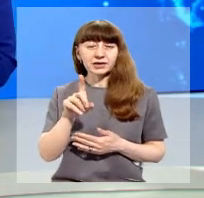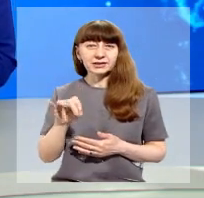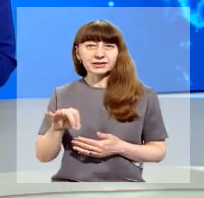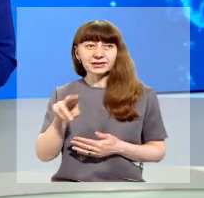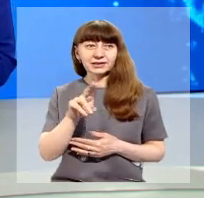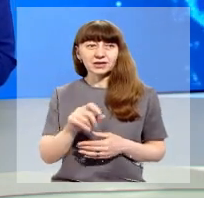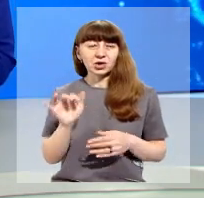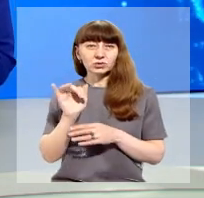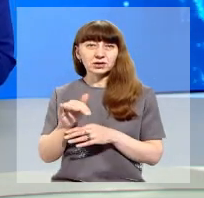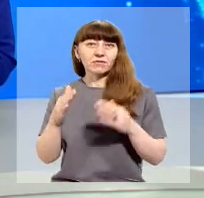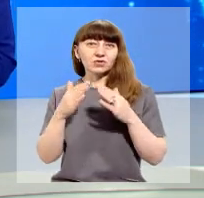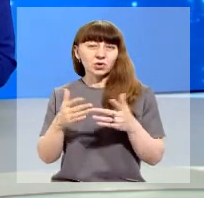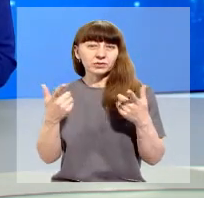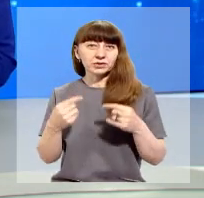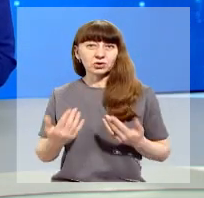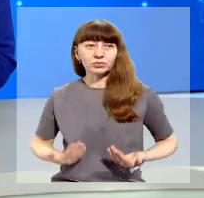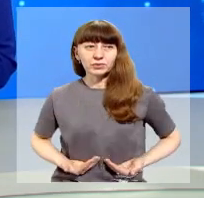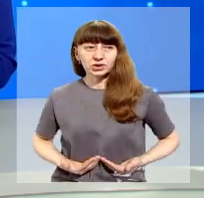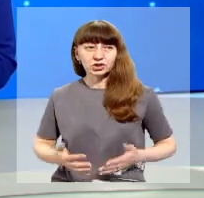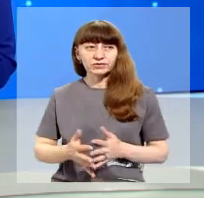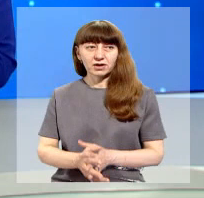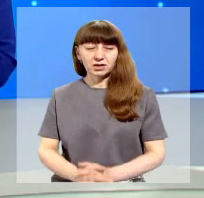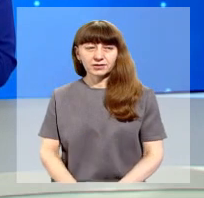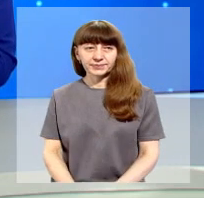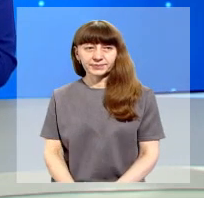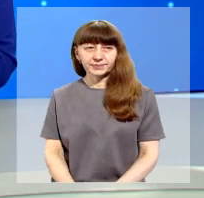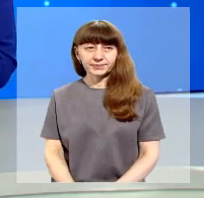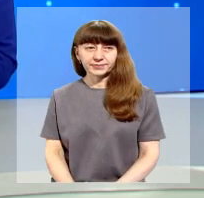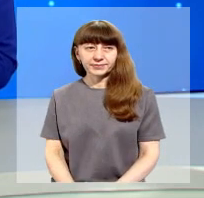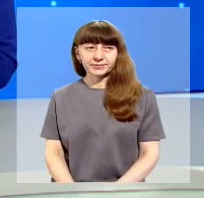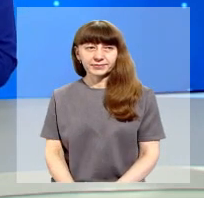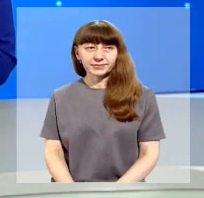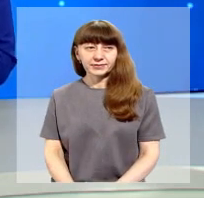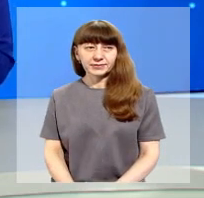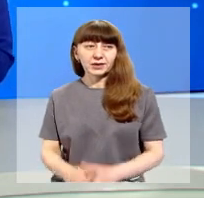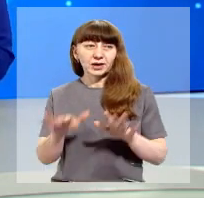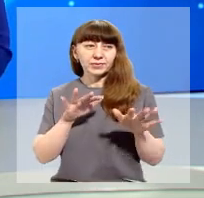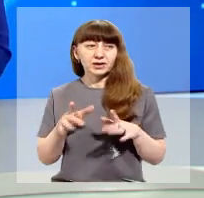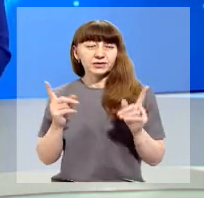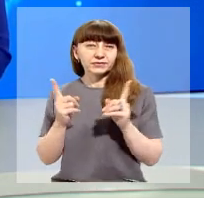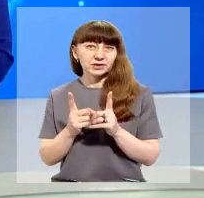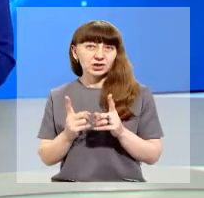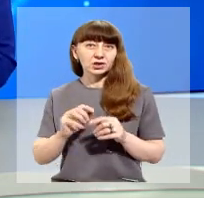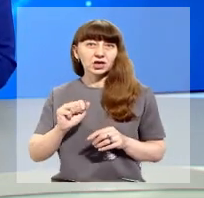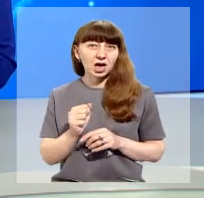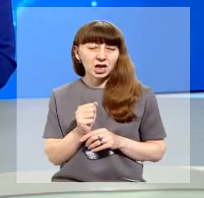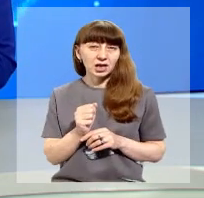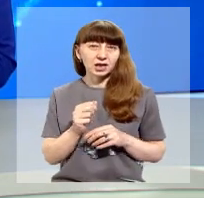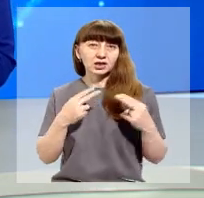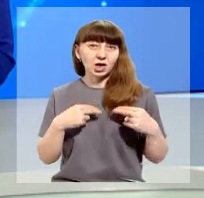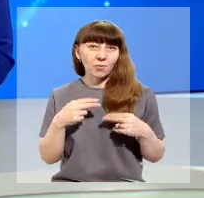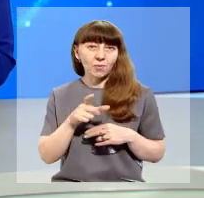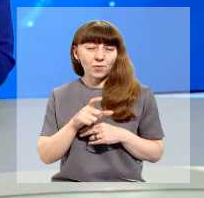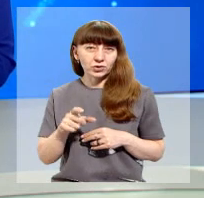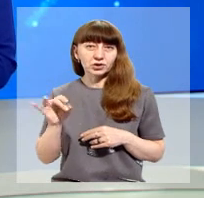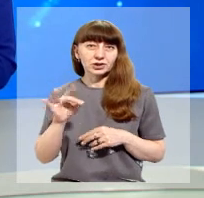в доме, где почти четверть века проживал почетный гражданин Кустанайской области. На мероприятии собрались коллеги, соратники и